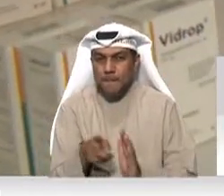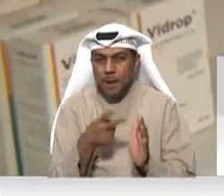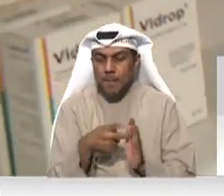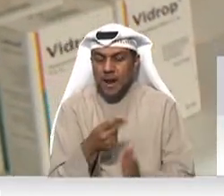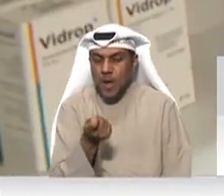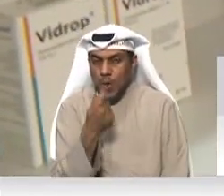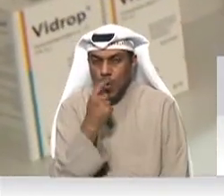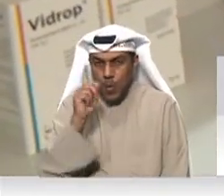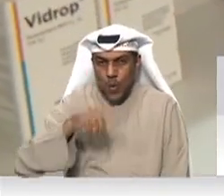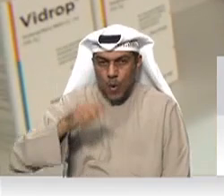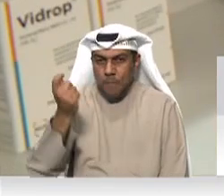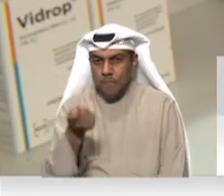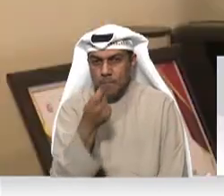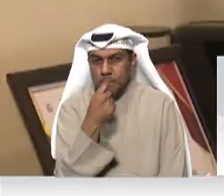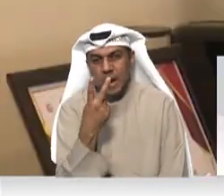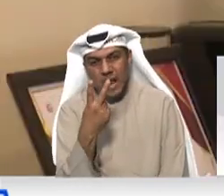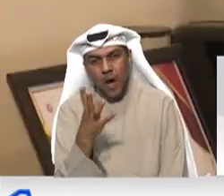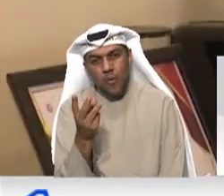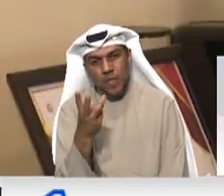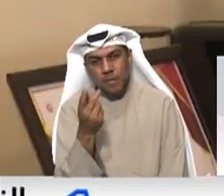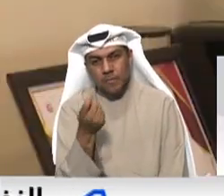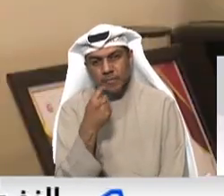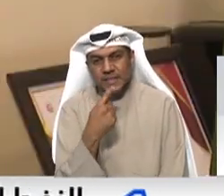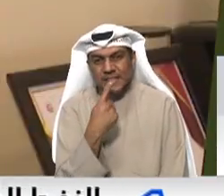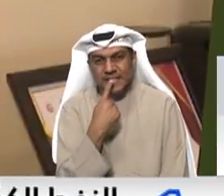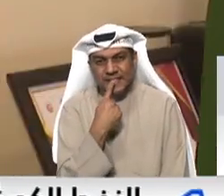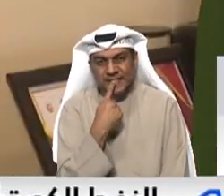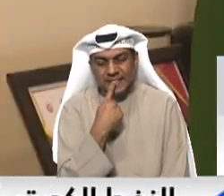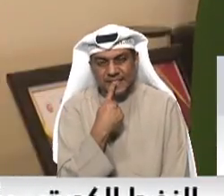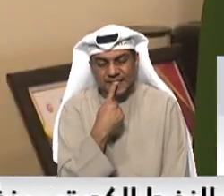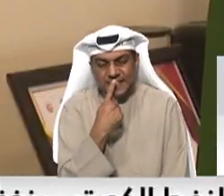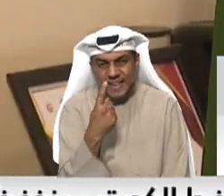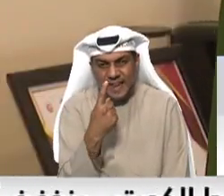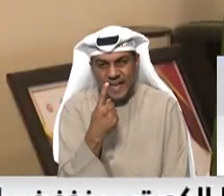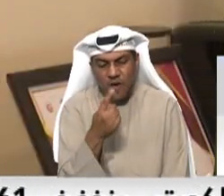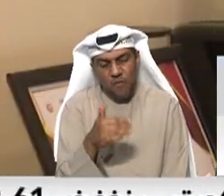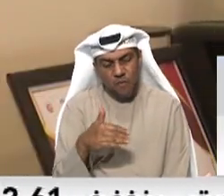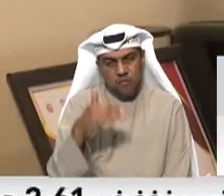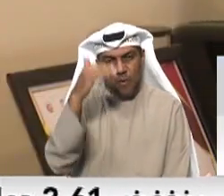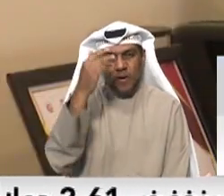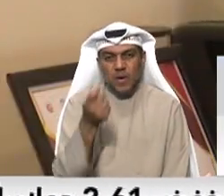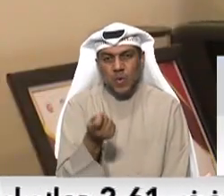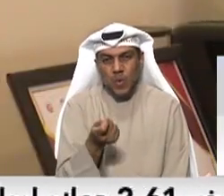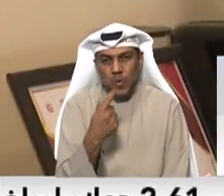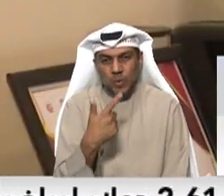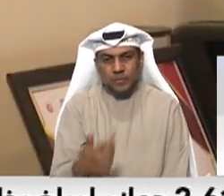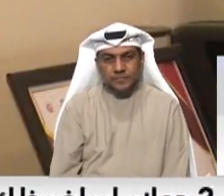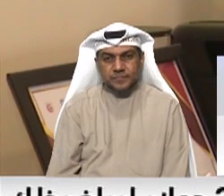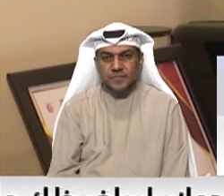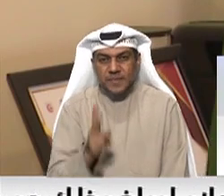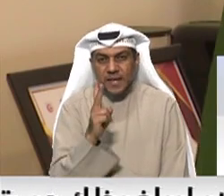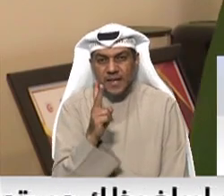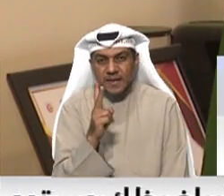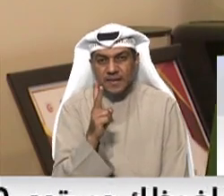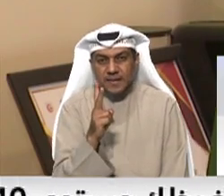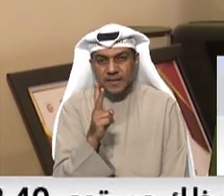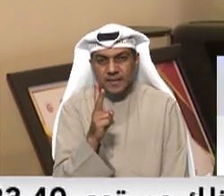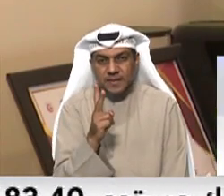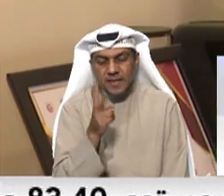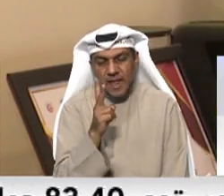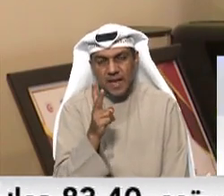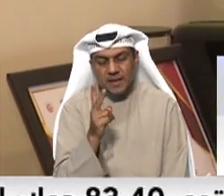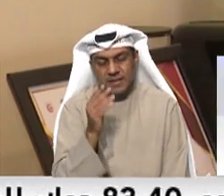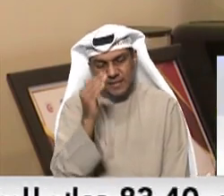باليوم تبتدي من عمر سنه طفوله فما فوق بالبدايه كانوا اقروها 12 سنه والحين نزلوا العمر